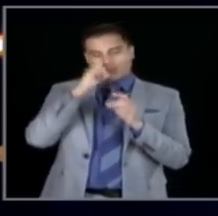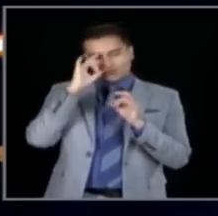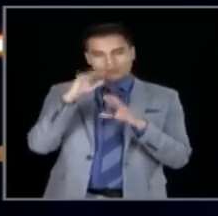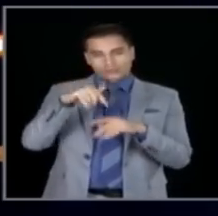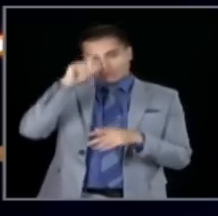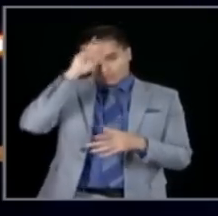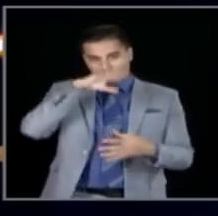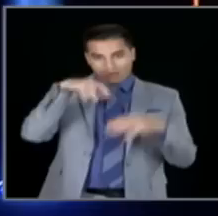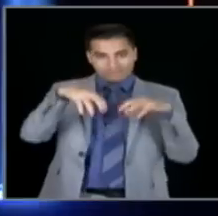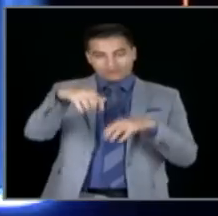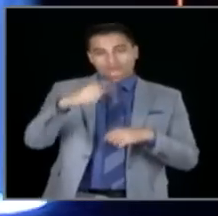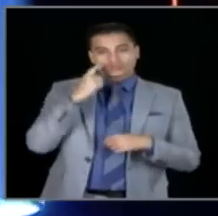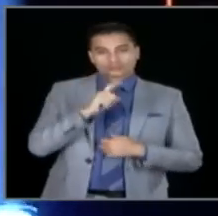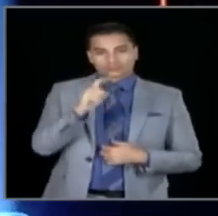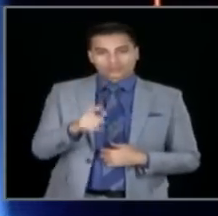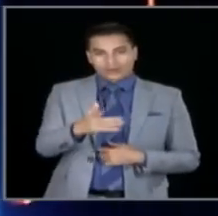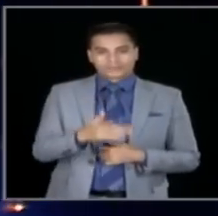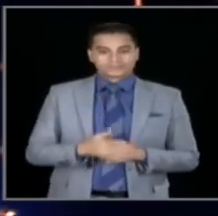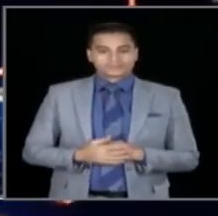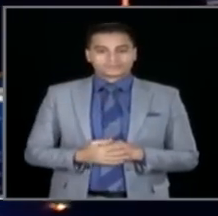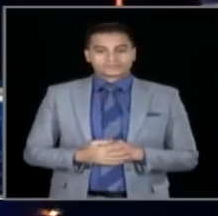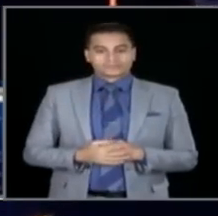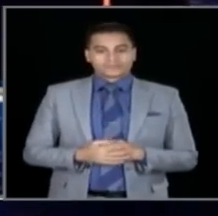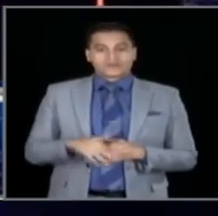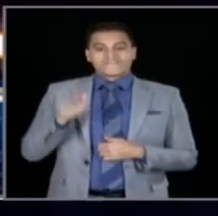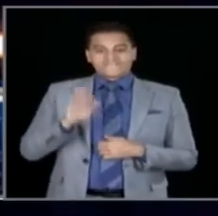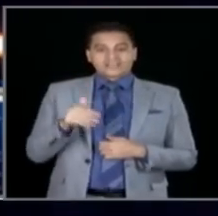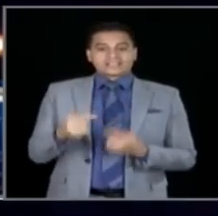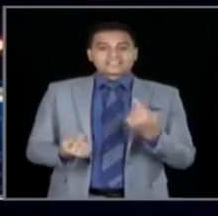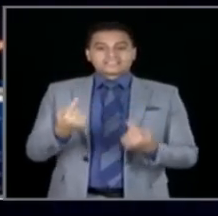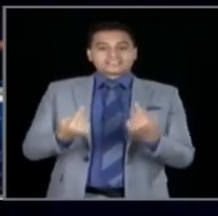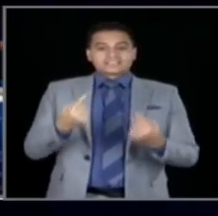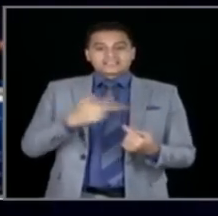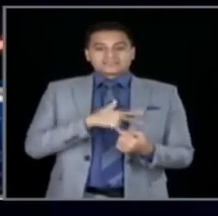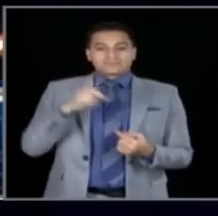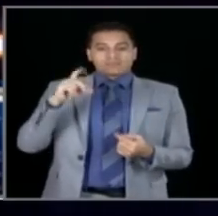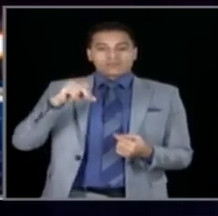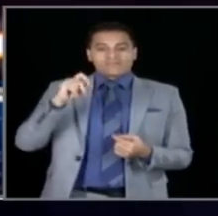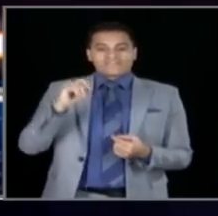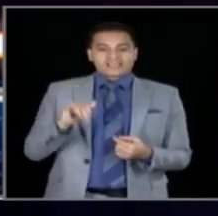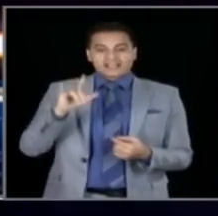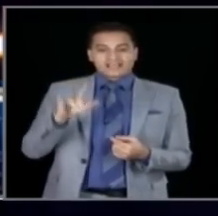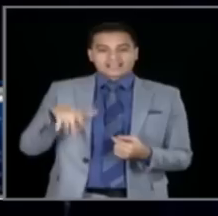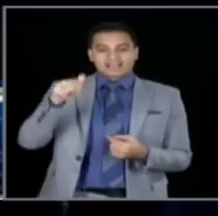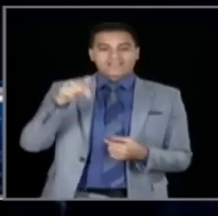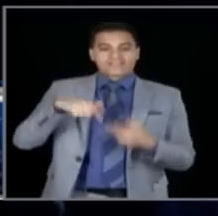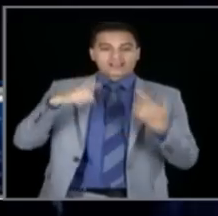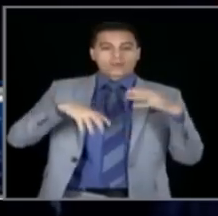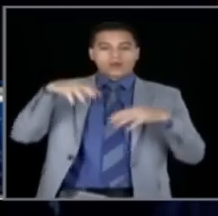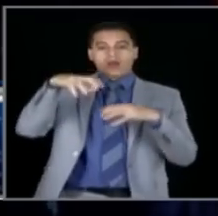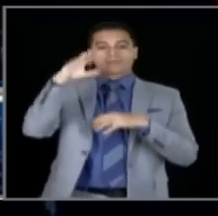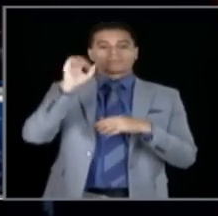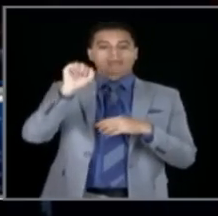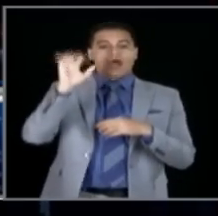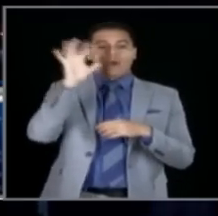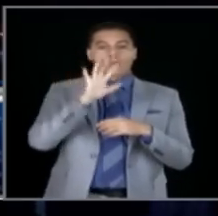جغرافيا والسؤال هو: تقع جزيرة بوفيليا بإحدى الدول